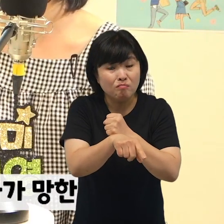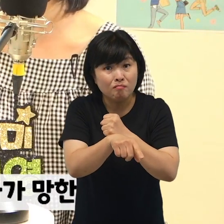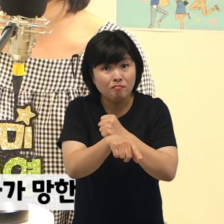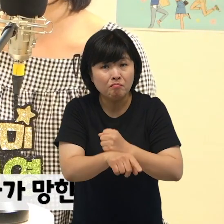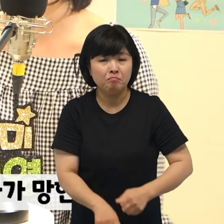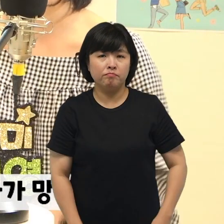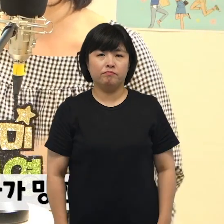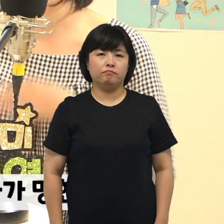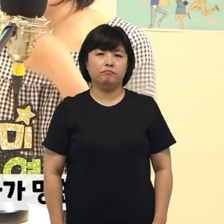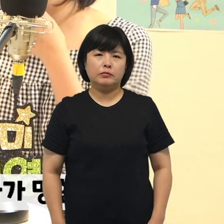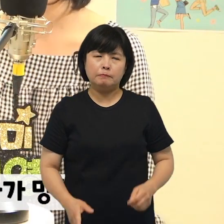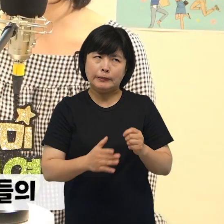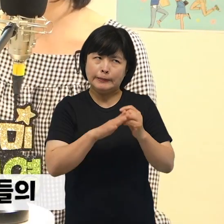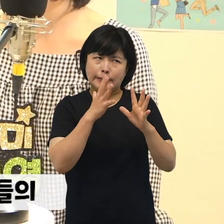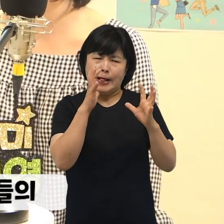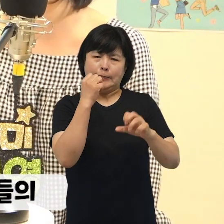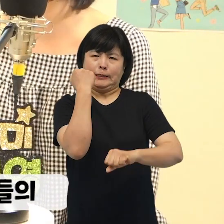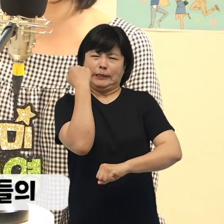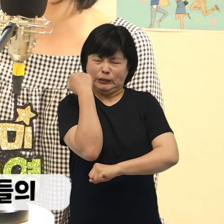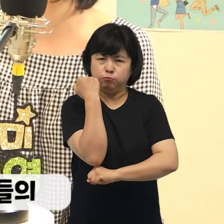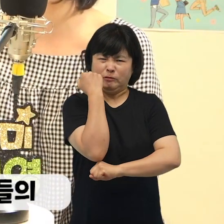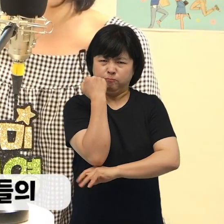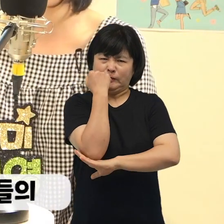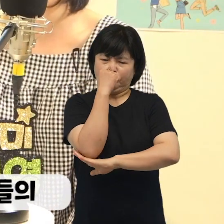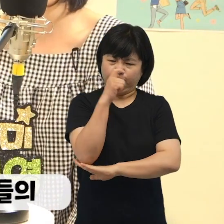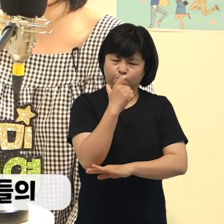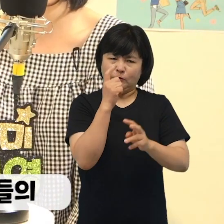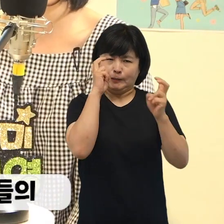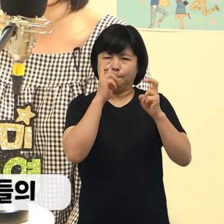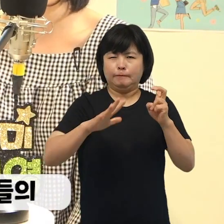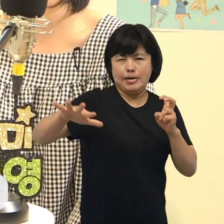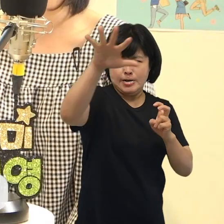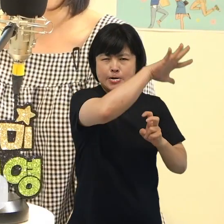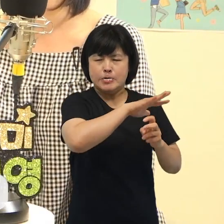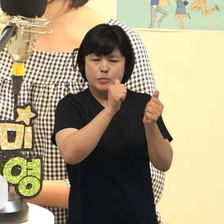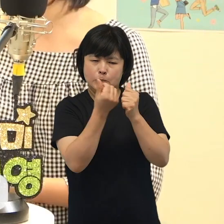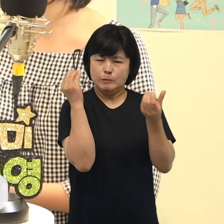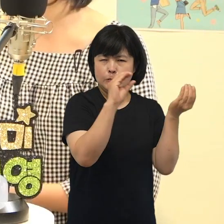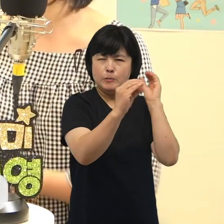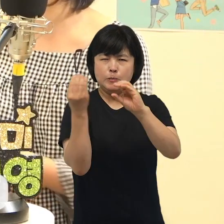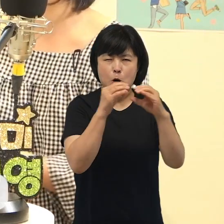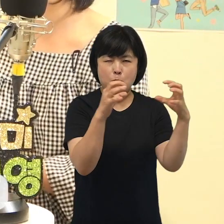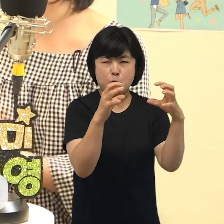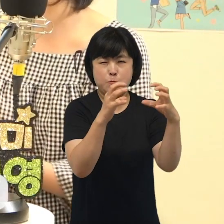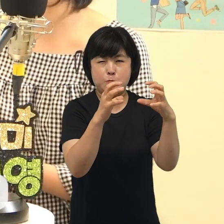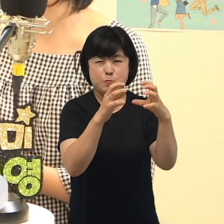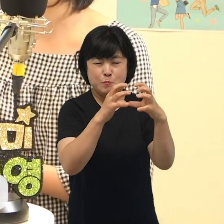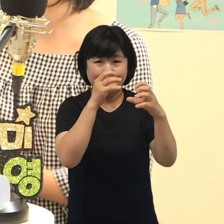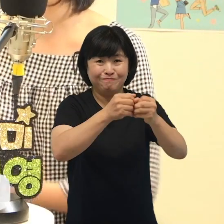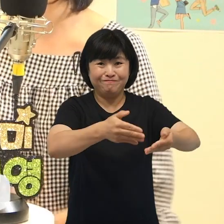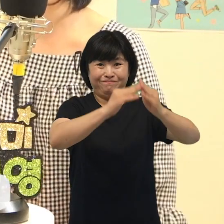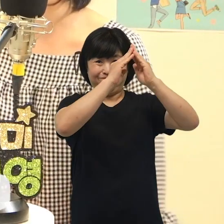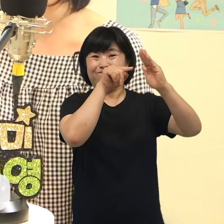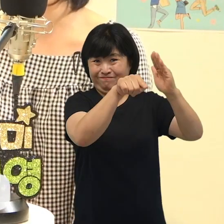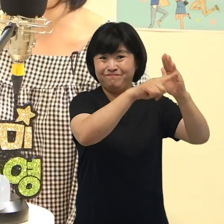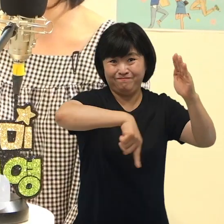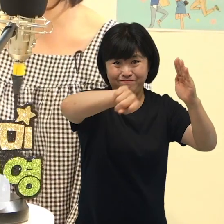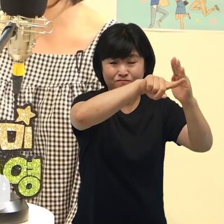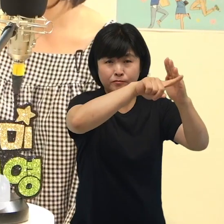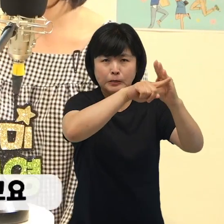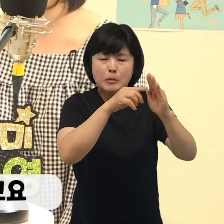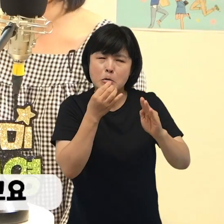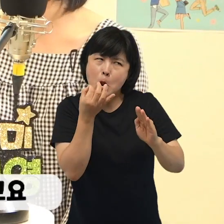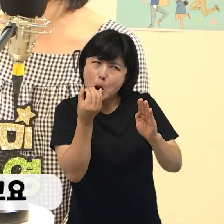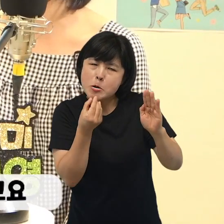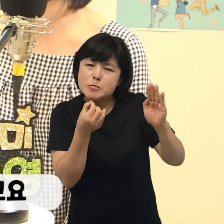망하면 우리나라가 망한다. 나라의 기둥을 차지하고 있는 기업들을 이제 주식을 조금씩 모아가지고 종목으로 만들어 놓은